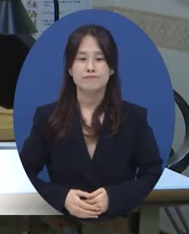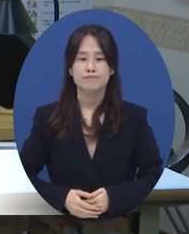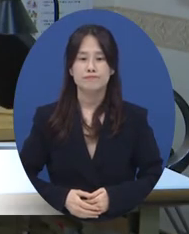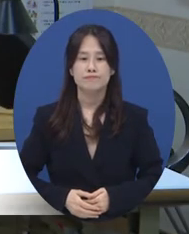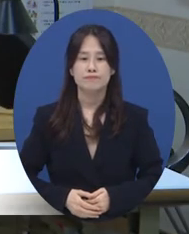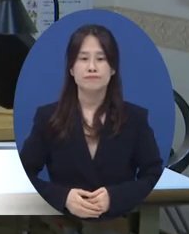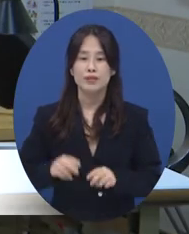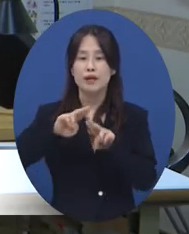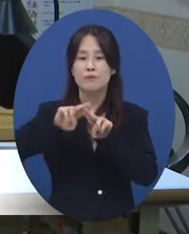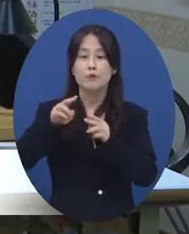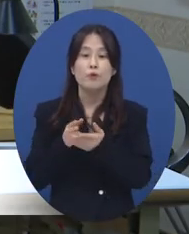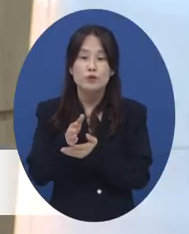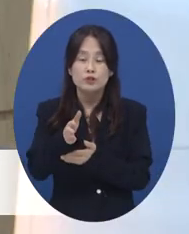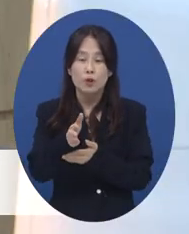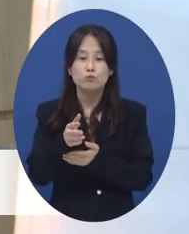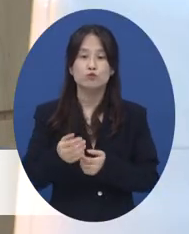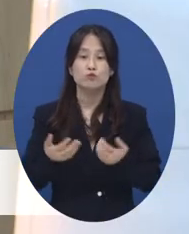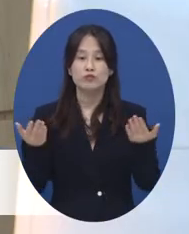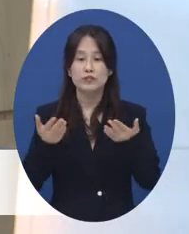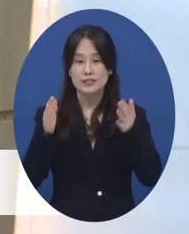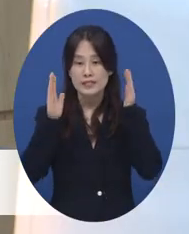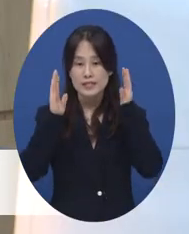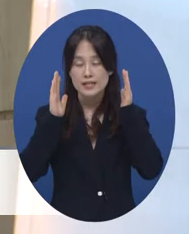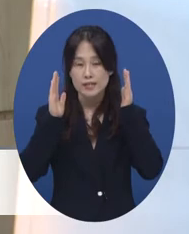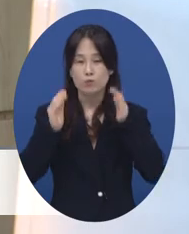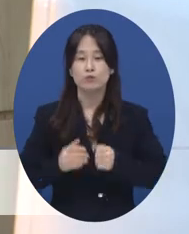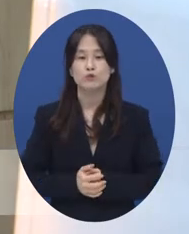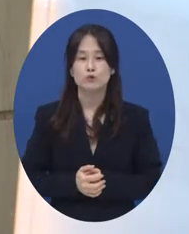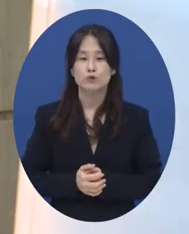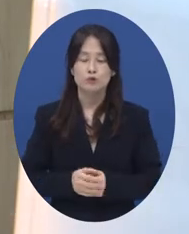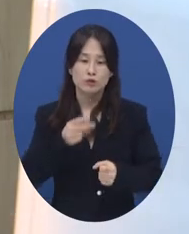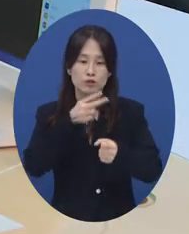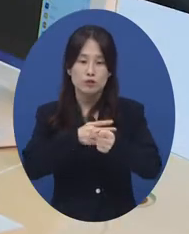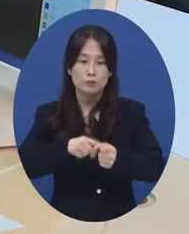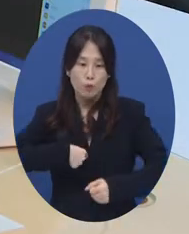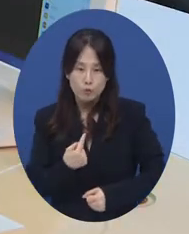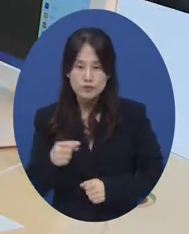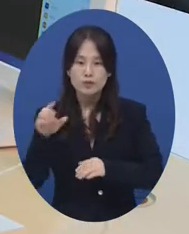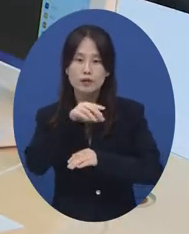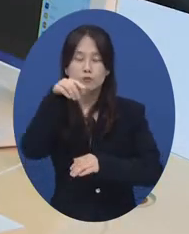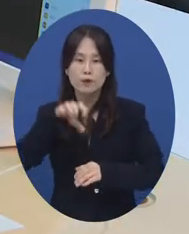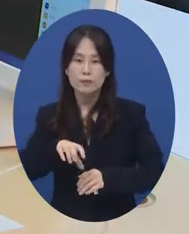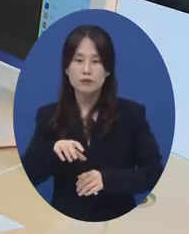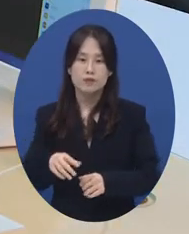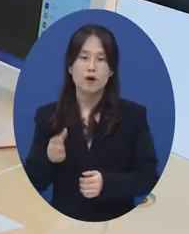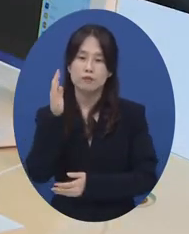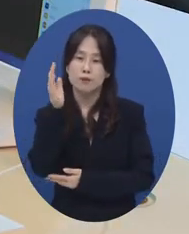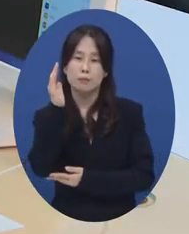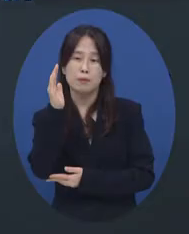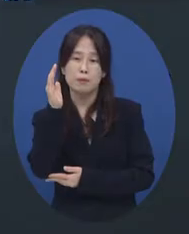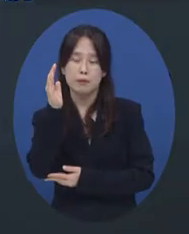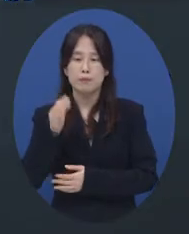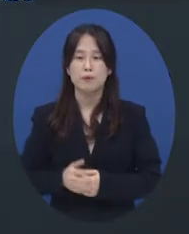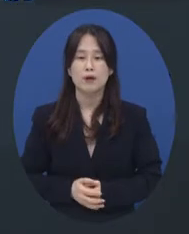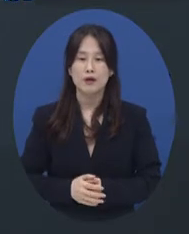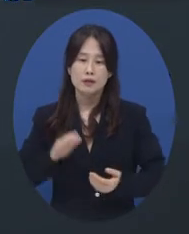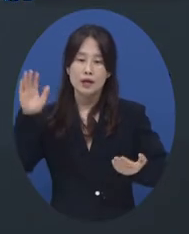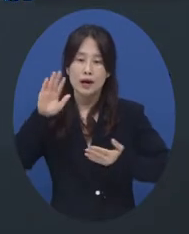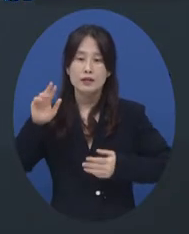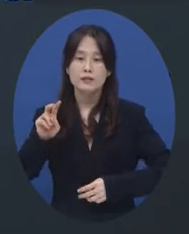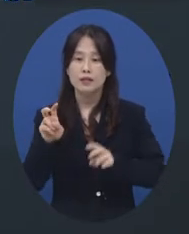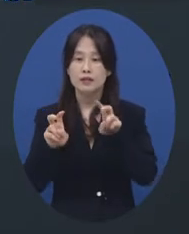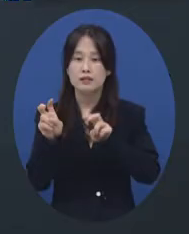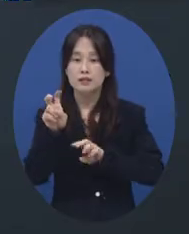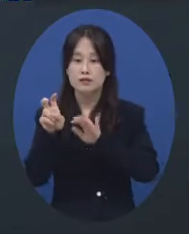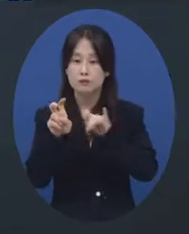한 미용 전문 직업학교 강의실. 강사 홀로 컴퓨터 앞에 앉아 강의를 합니다. 학생 20명이